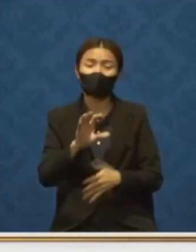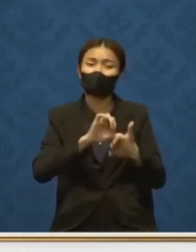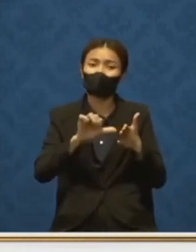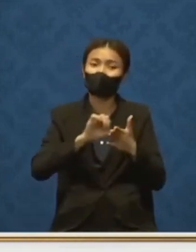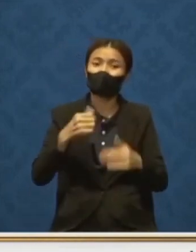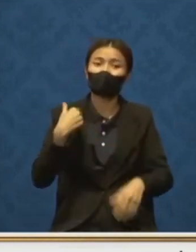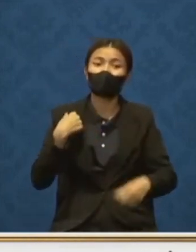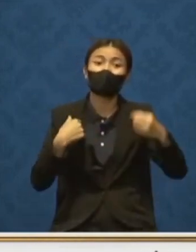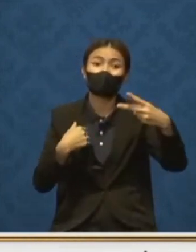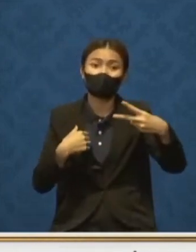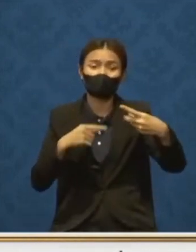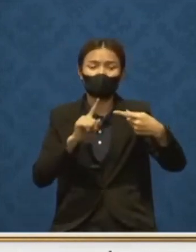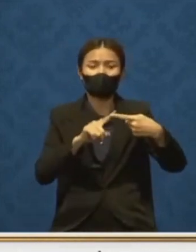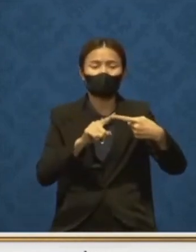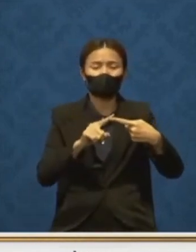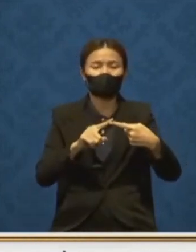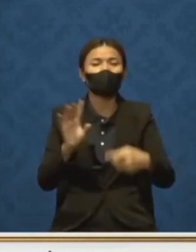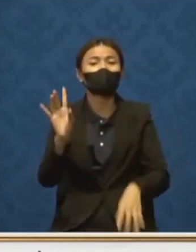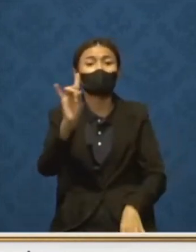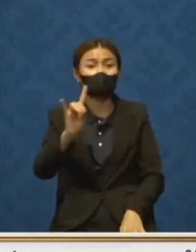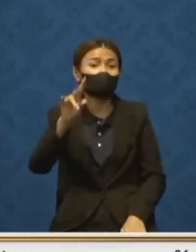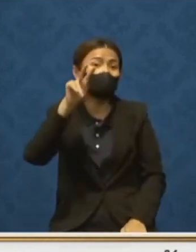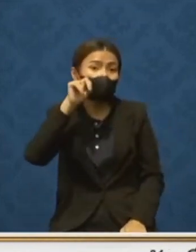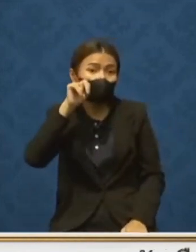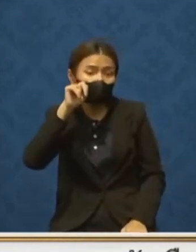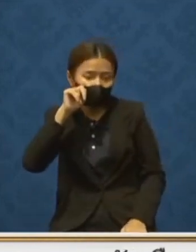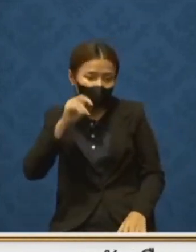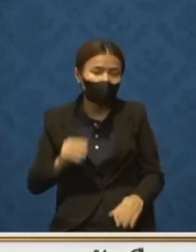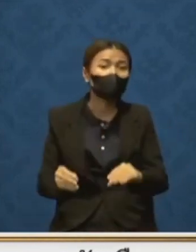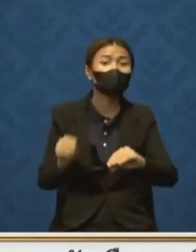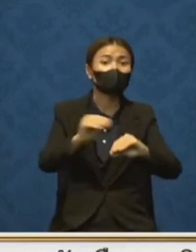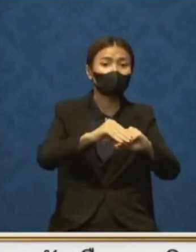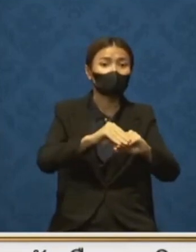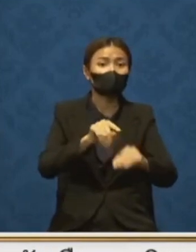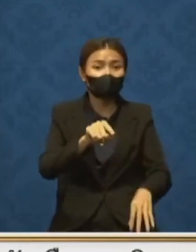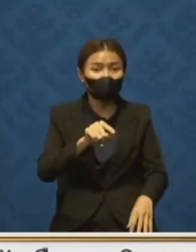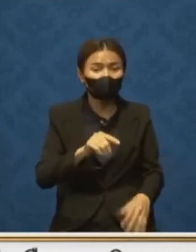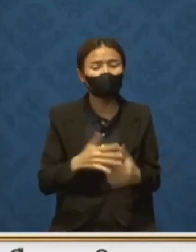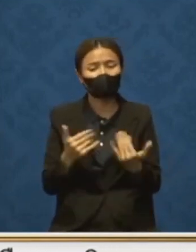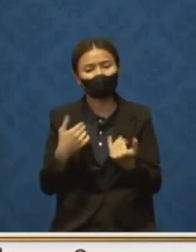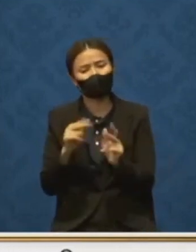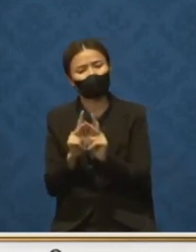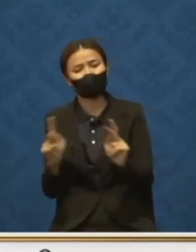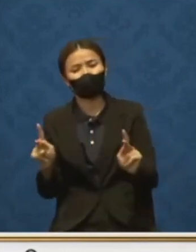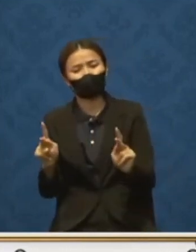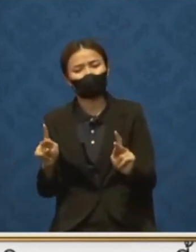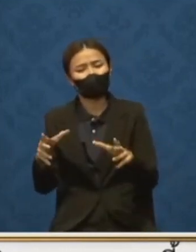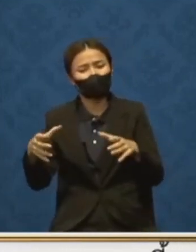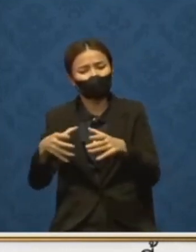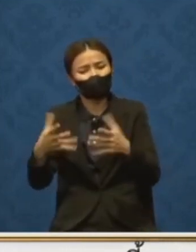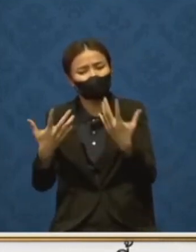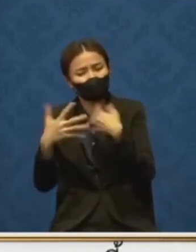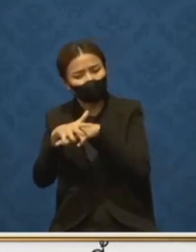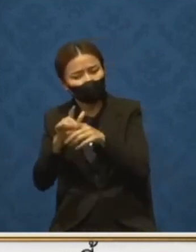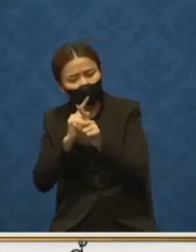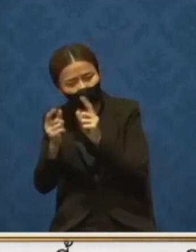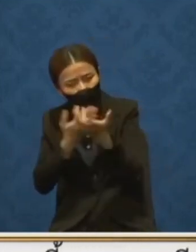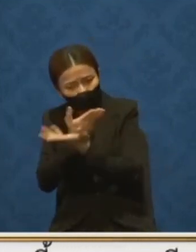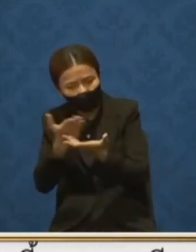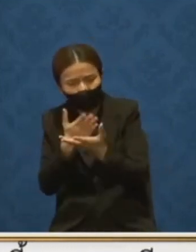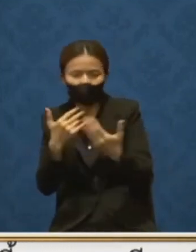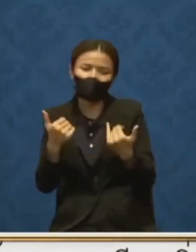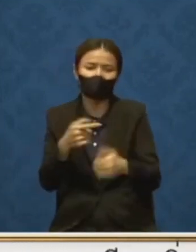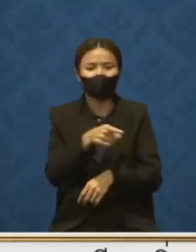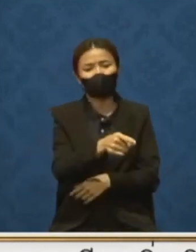ตว์น้ำตามกฎหมายว่าด้วยการประมงในส่วนนี้กรรมาธิการร่วมเห็นควรเห็นชอบตามร่าง